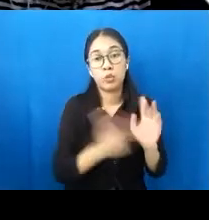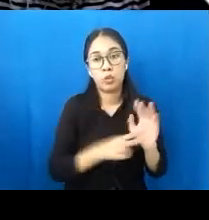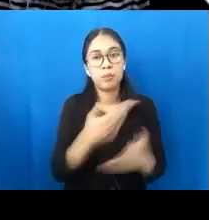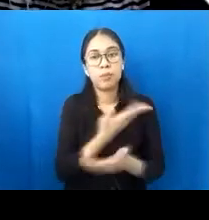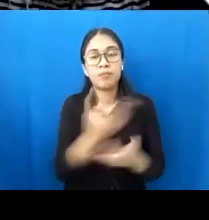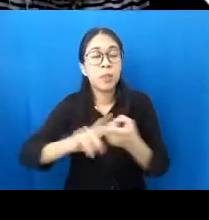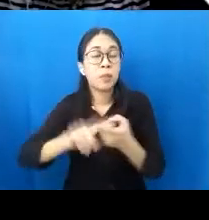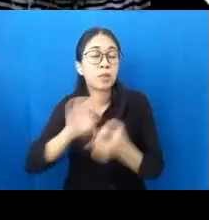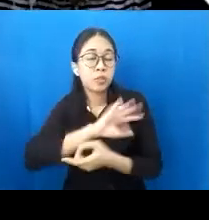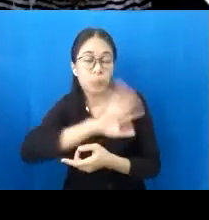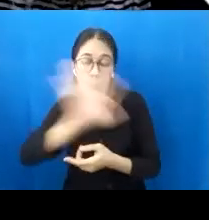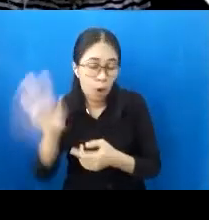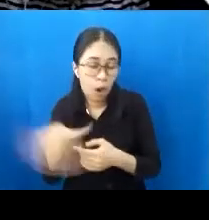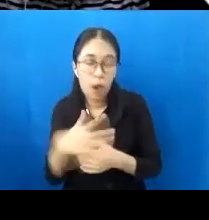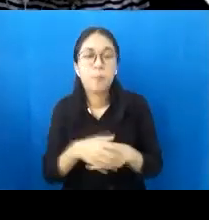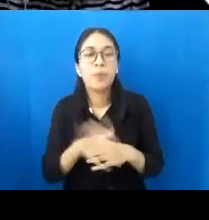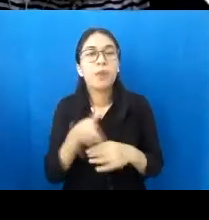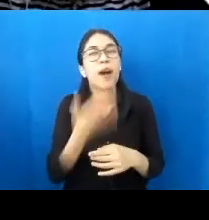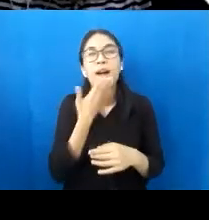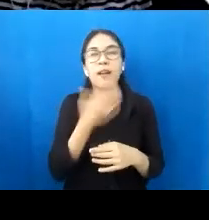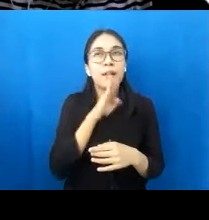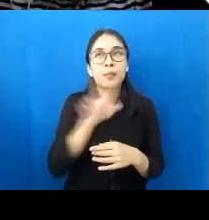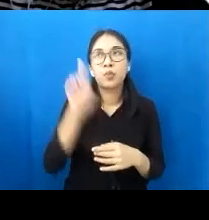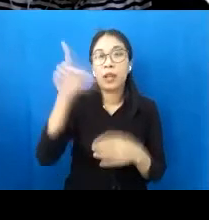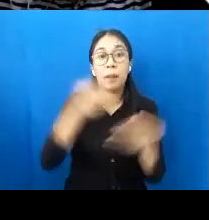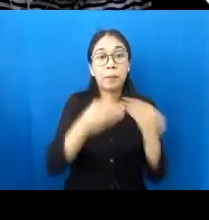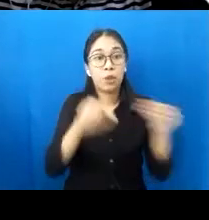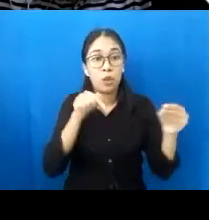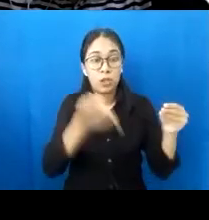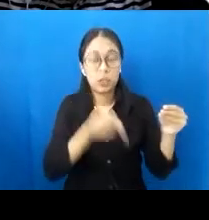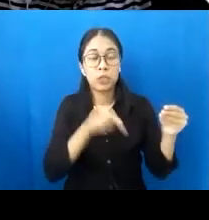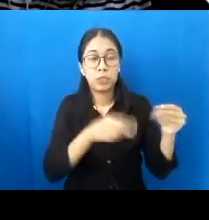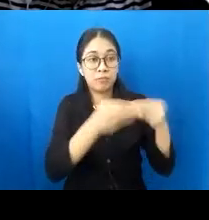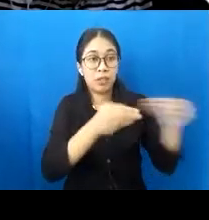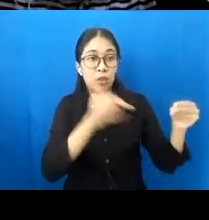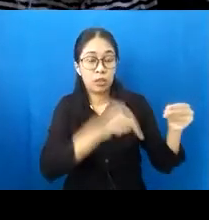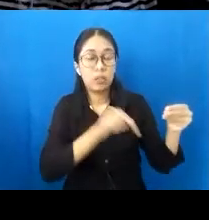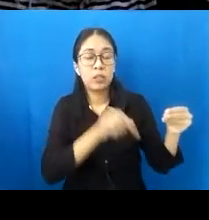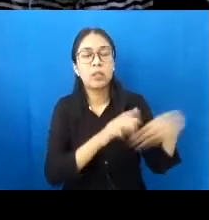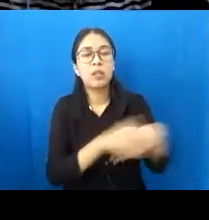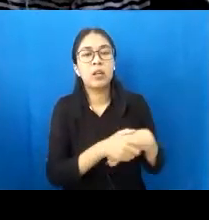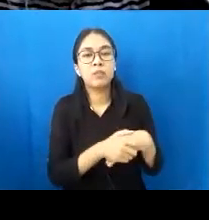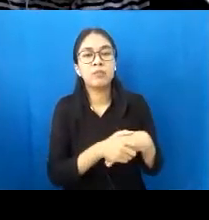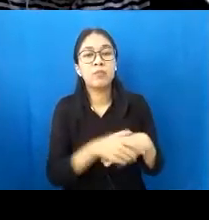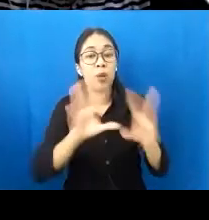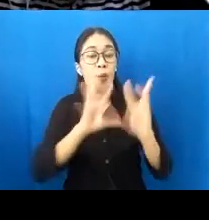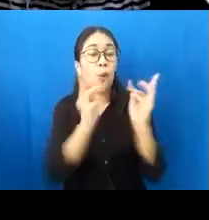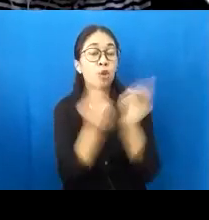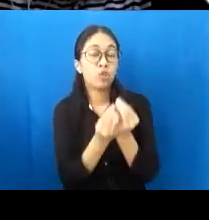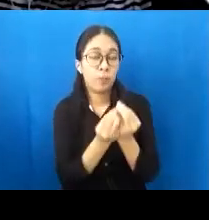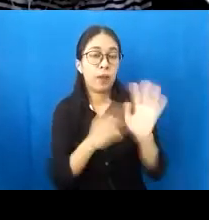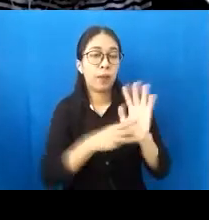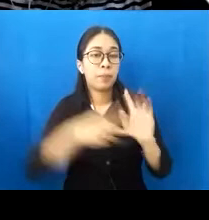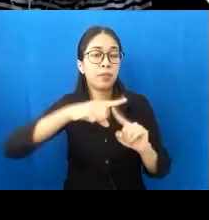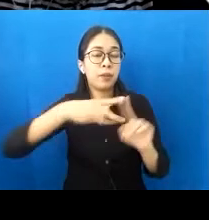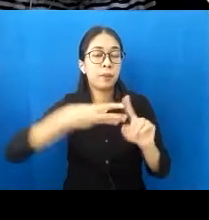yang alhamdulillah dengan metode ini ya, di pelaksanaan workshop MTBS di Soreang